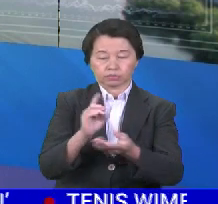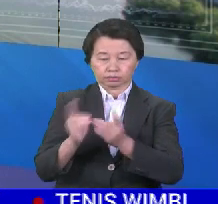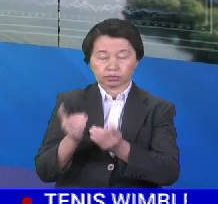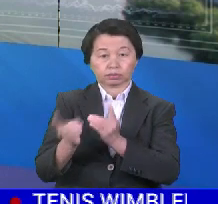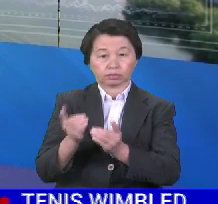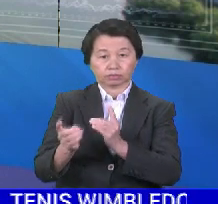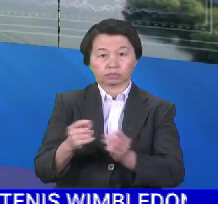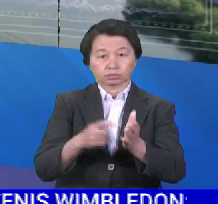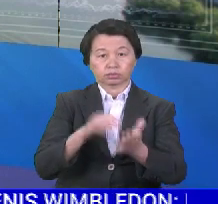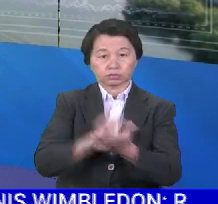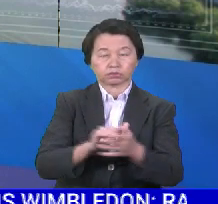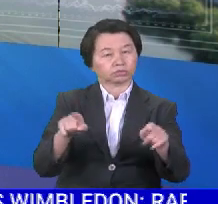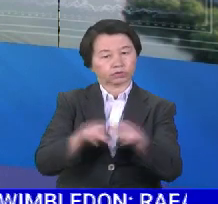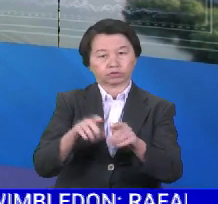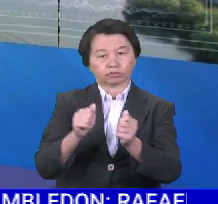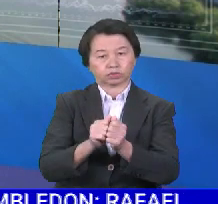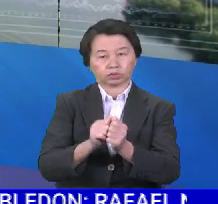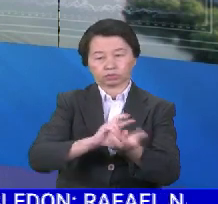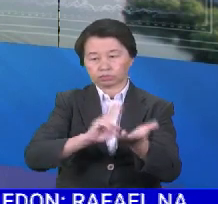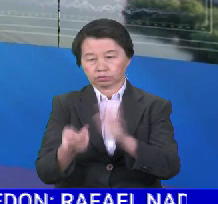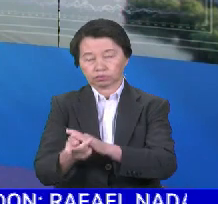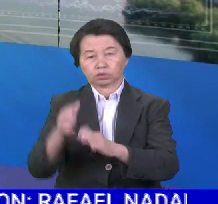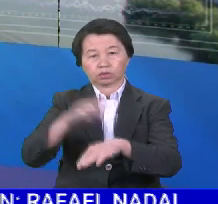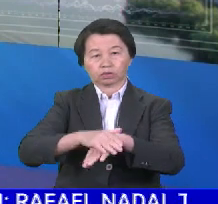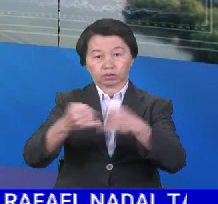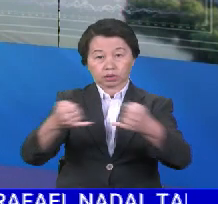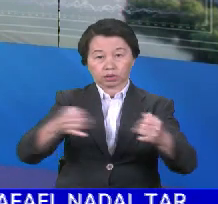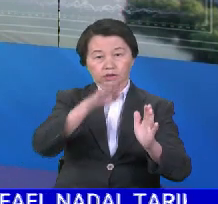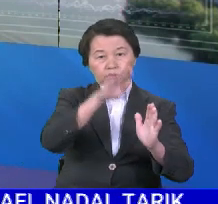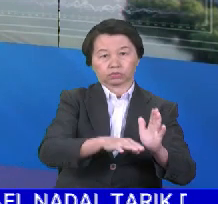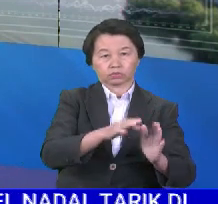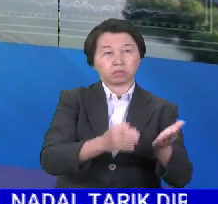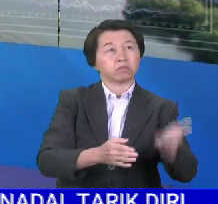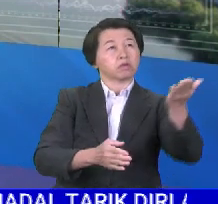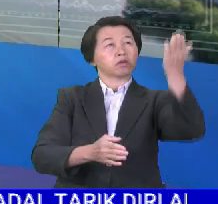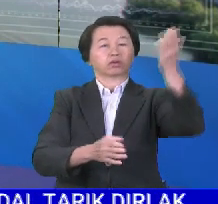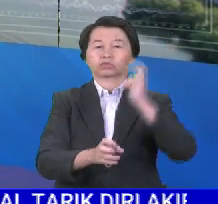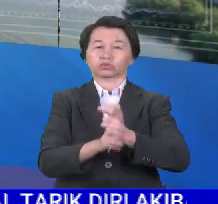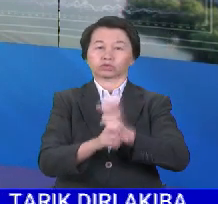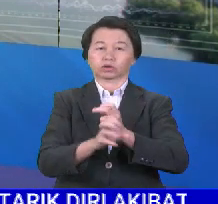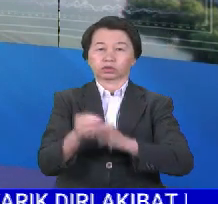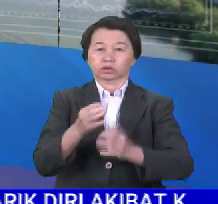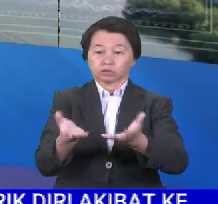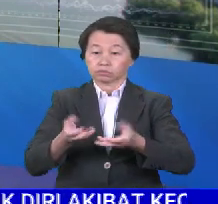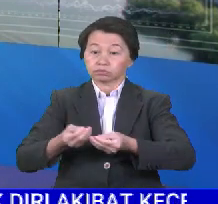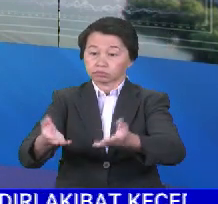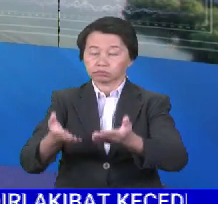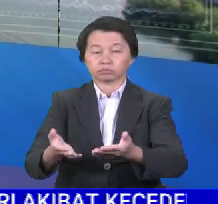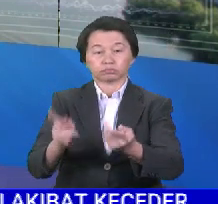pendigitalan. Keperluan tersebut seiring dengan kelebihan aplikasi dalam talian, mengurangkan karena birokrasi selain memenuhi kehendak